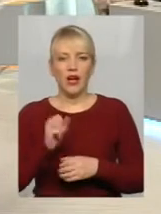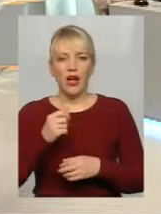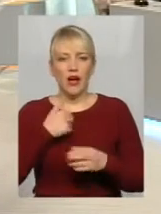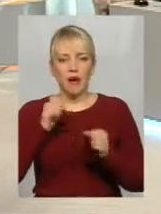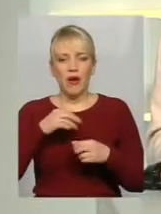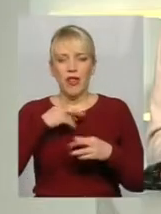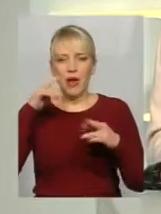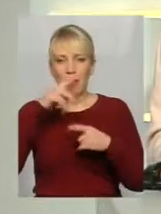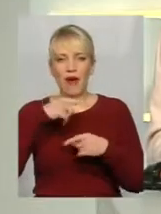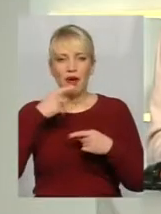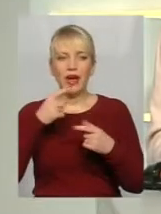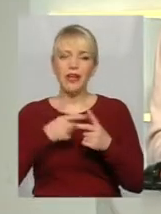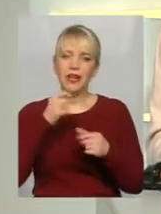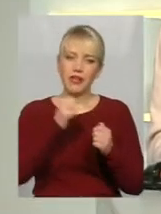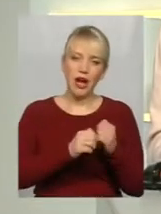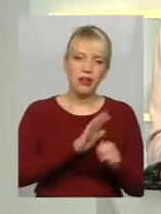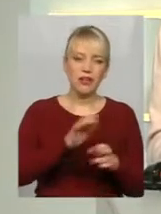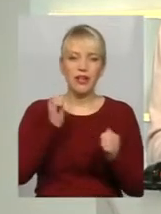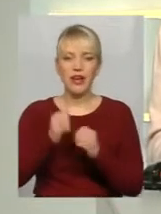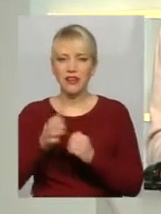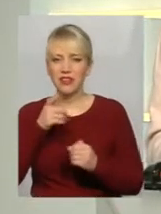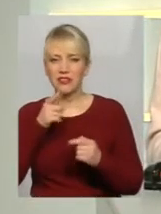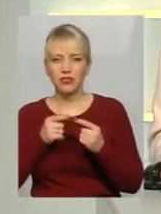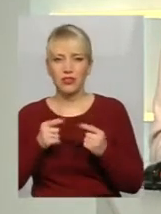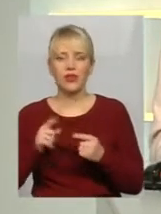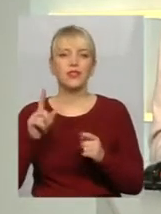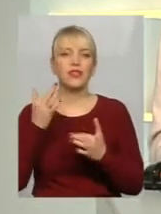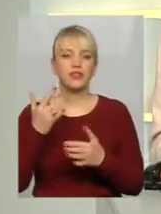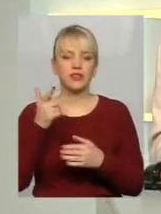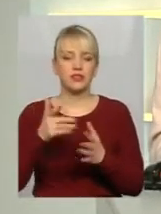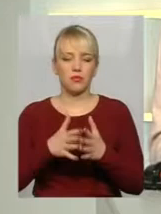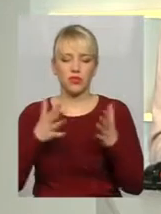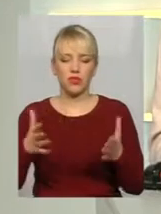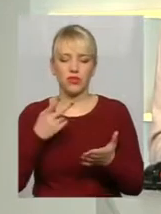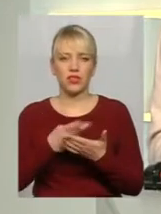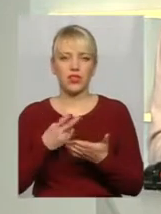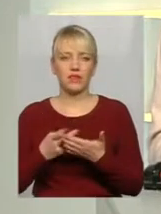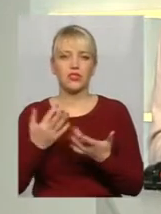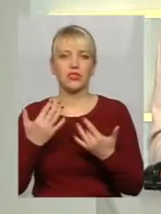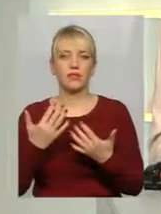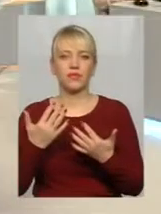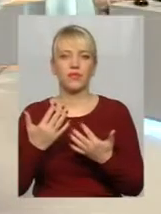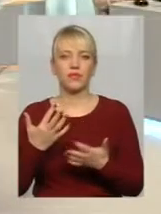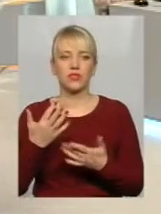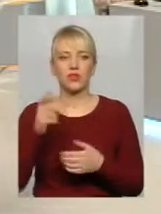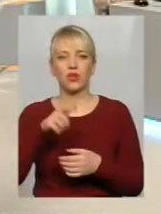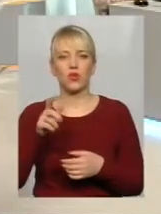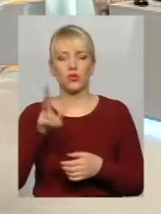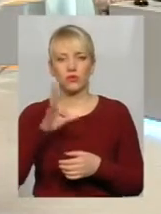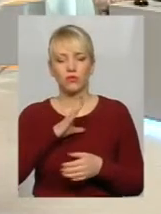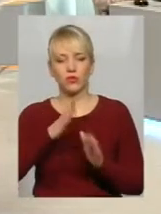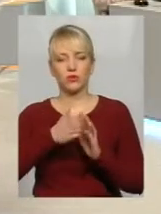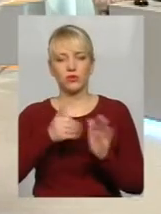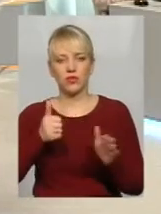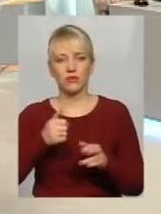неправильно казати, часто чи не часто, все ж таки, чи є... Наскільки це поширене явище, коли все ж таки люди, які були призвані